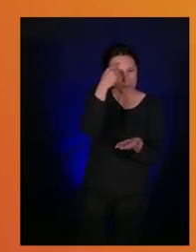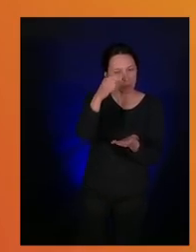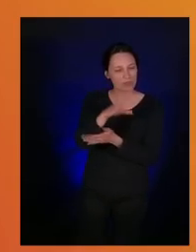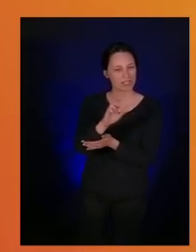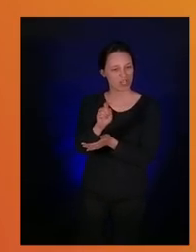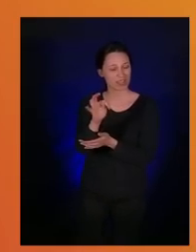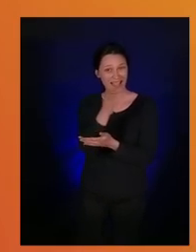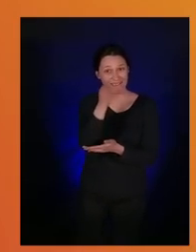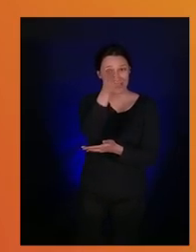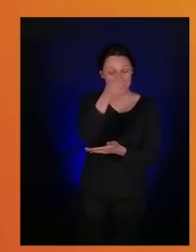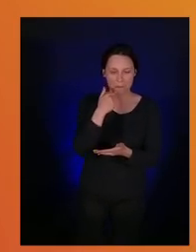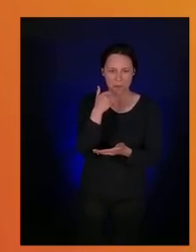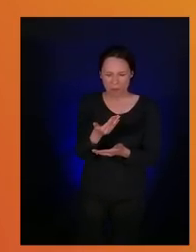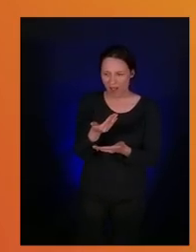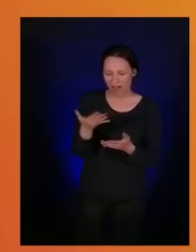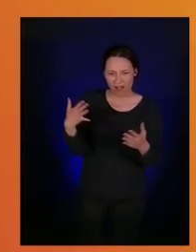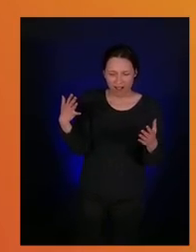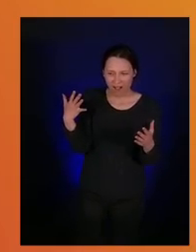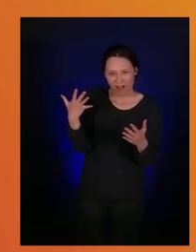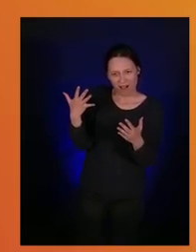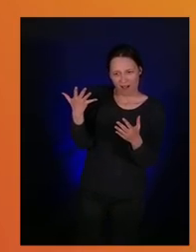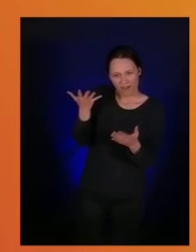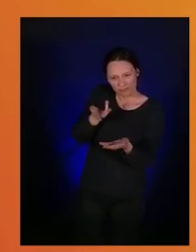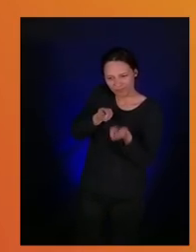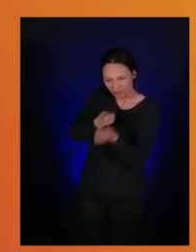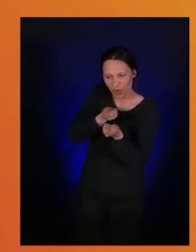ne peut pas se faire de cette manière, par un passage en force et sans débat.